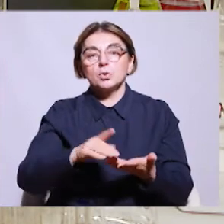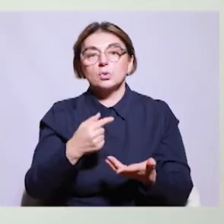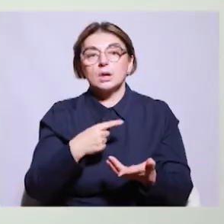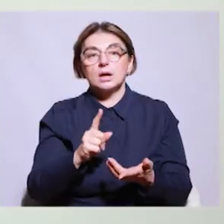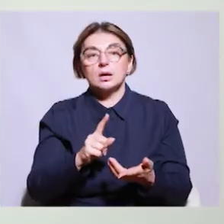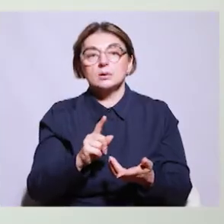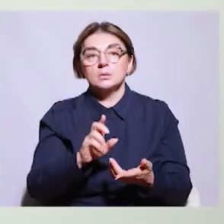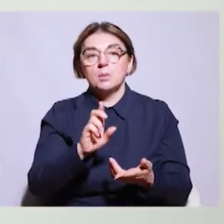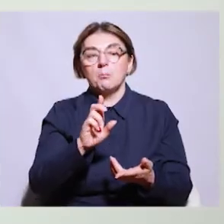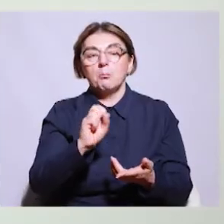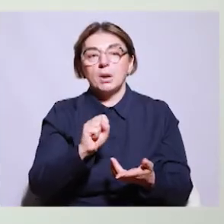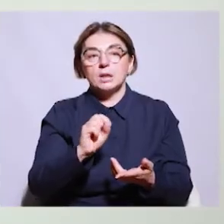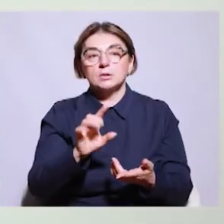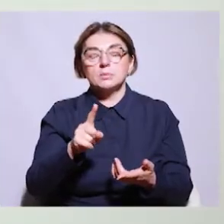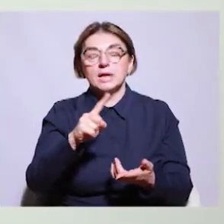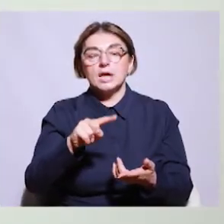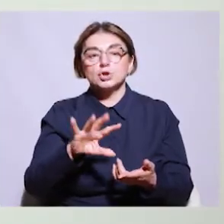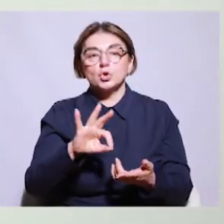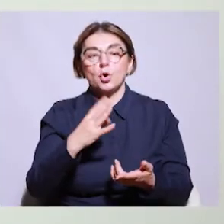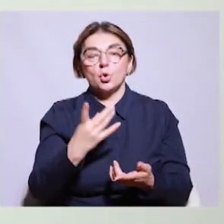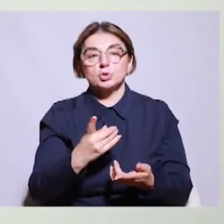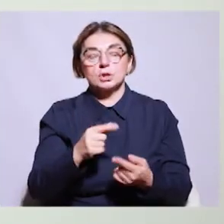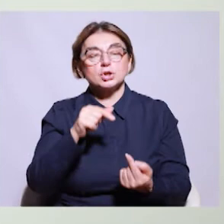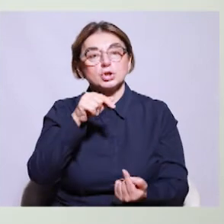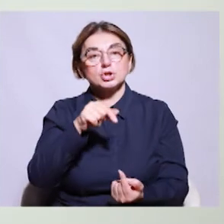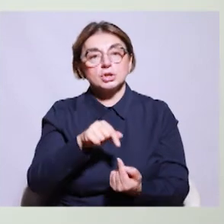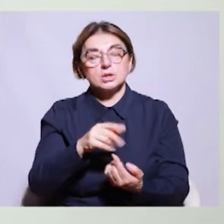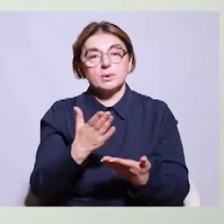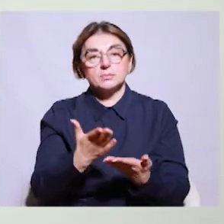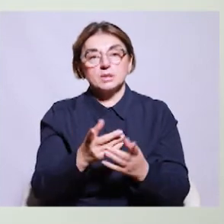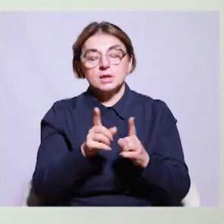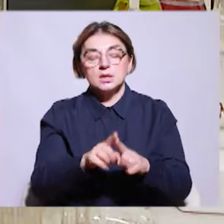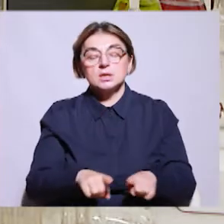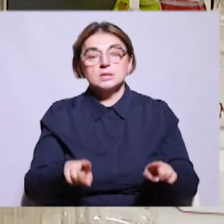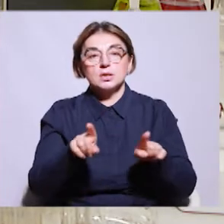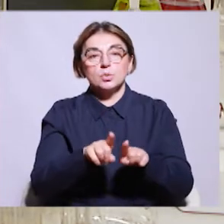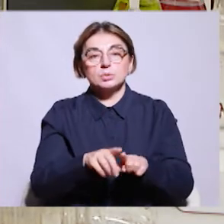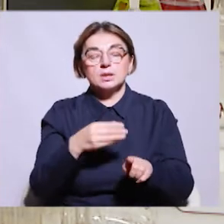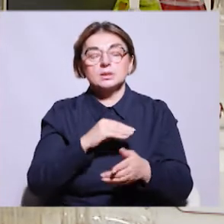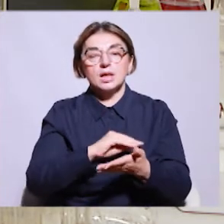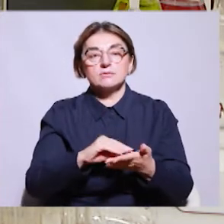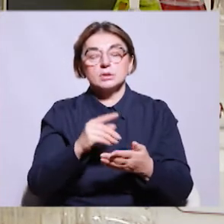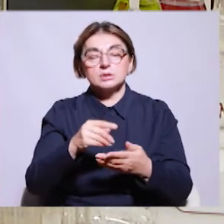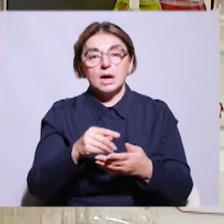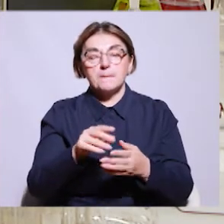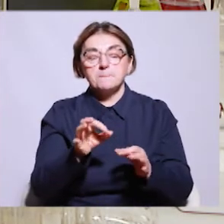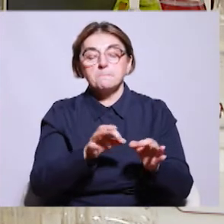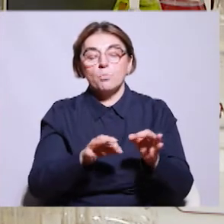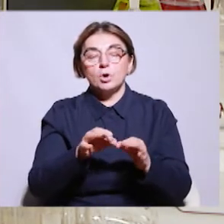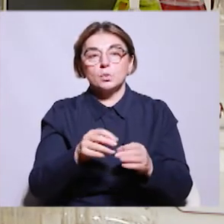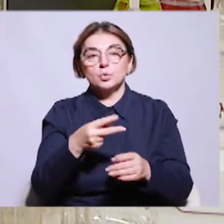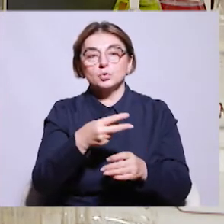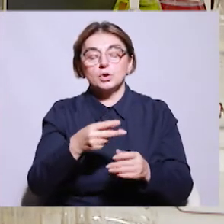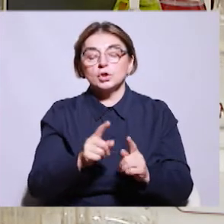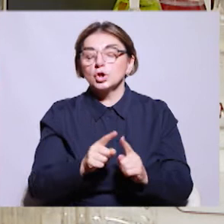გამოგვეყო ბარიუმის სულფატი. შესაბამისად, ეხლა ისევ უნდა დავწეროთ ამ მოლეკულური ტოლობის ვრცელი